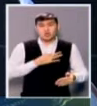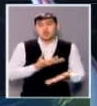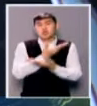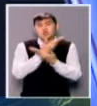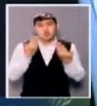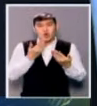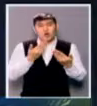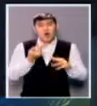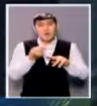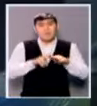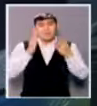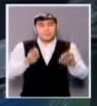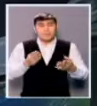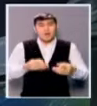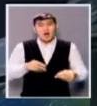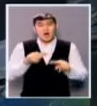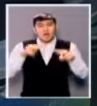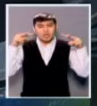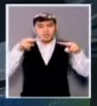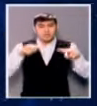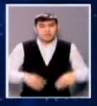жоқ екеніне бұл тартпас дәлел.